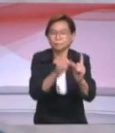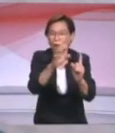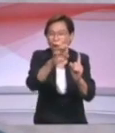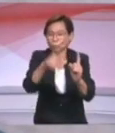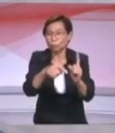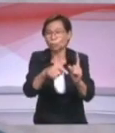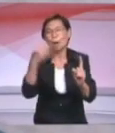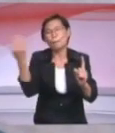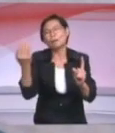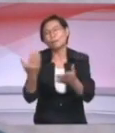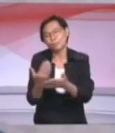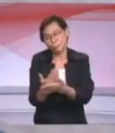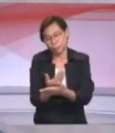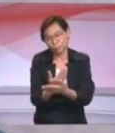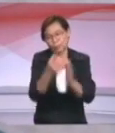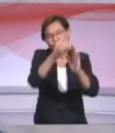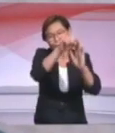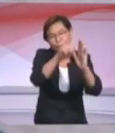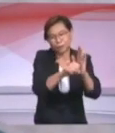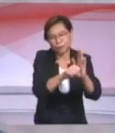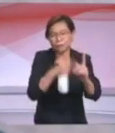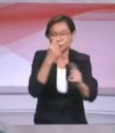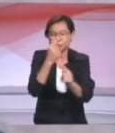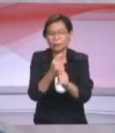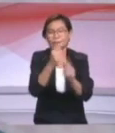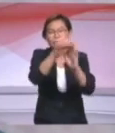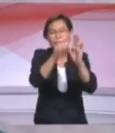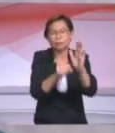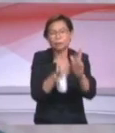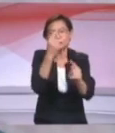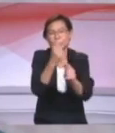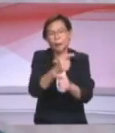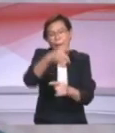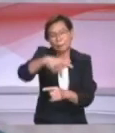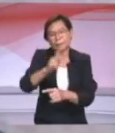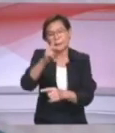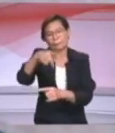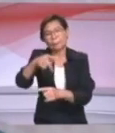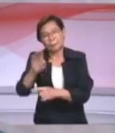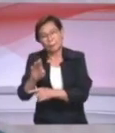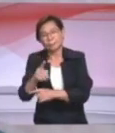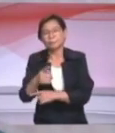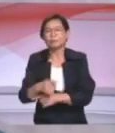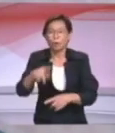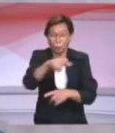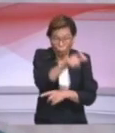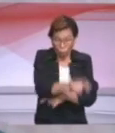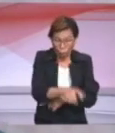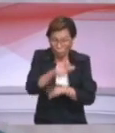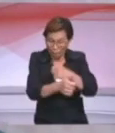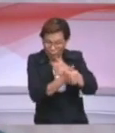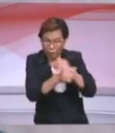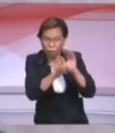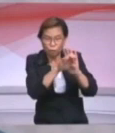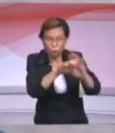sebagai norma baru, iaitu syarat-syarat seperti yang ditetapkan di bawah Perintah Kawalan Pergerakan. Orang yang berisiko tinggi seperti